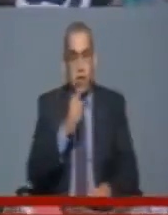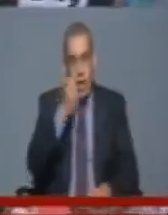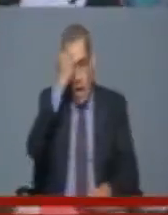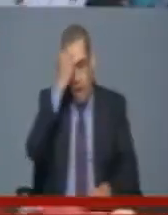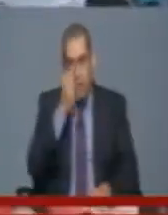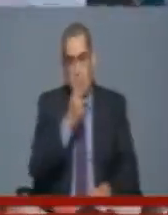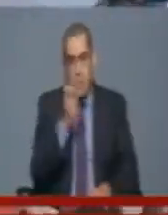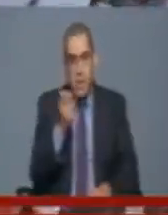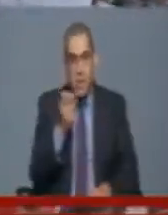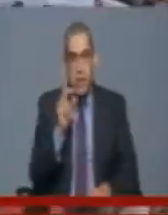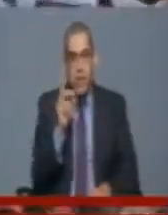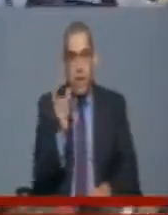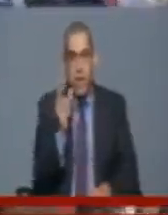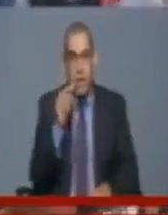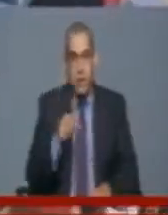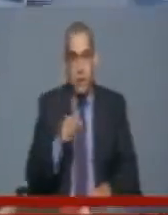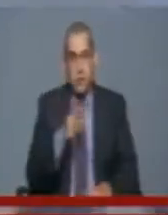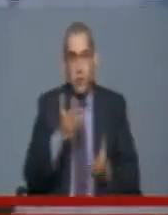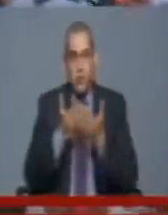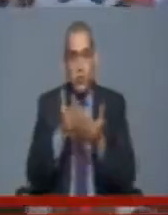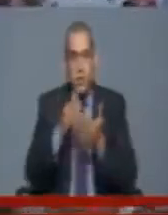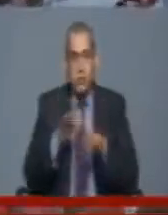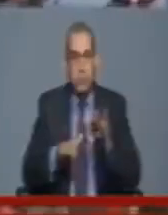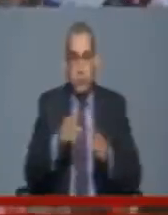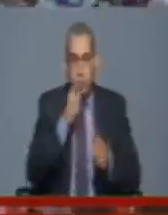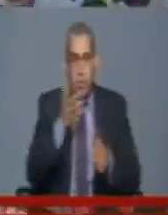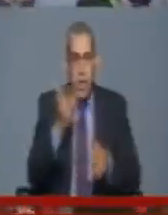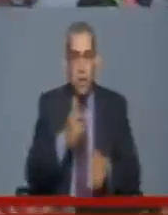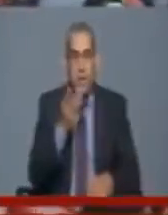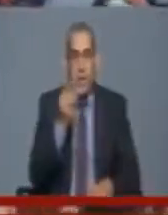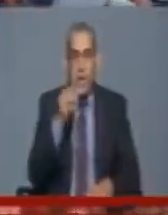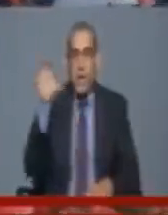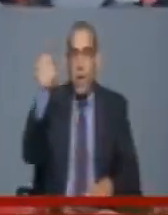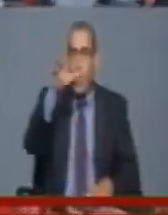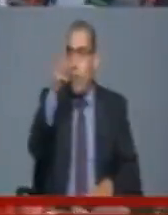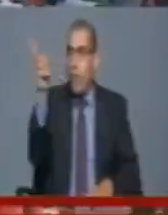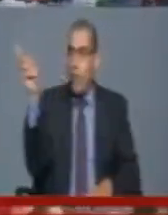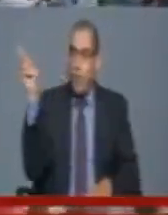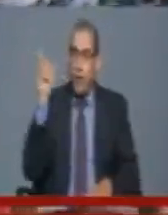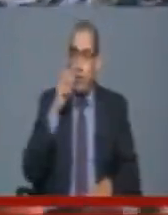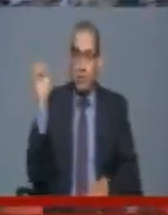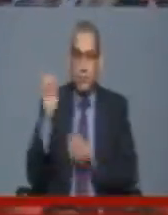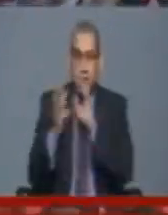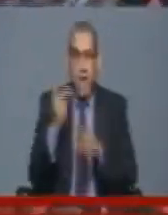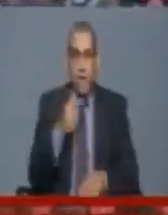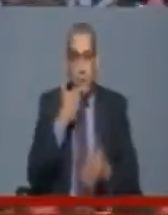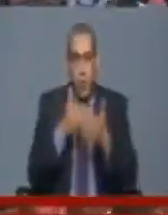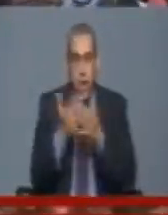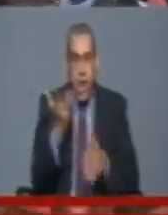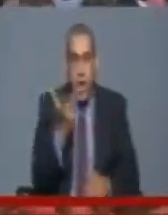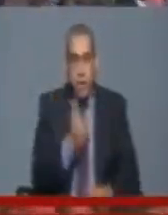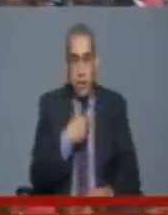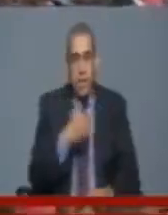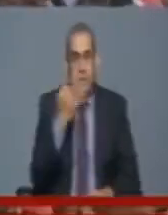11,200 طن من المساعدات. 30 دولة من الدول التي أرسلت ما يصل إلى